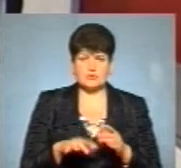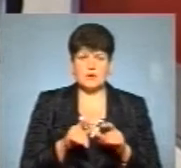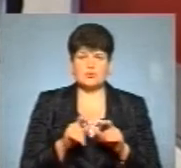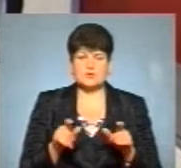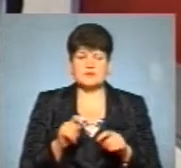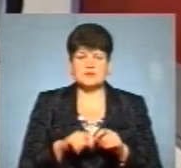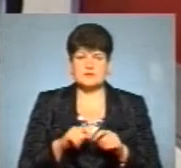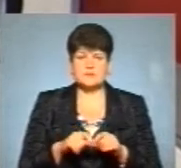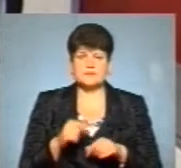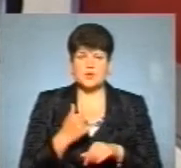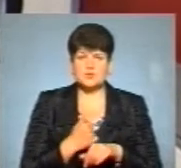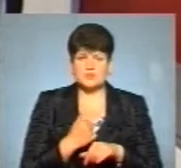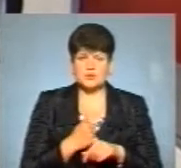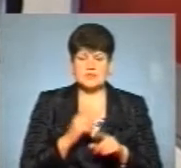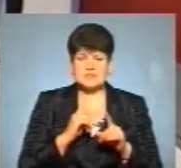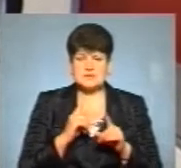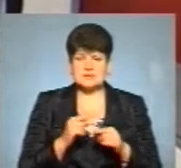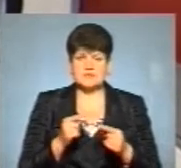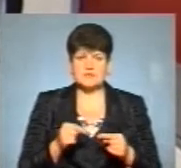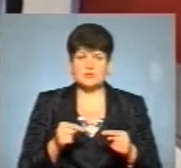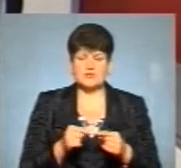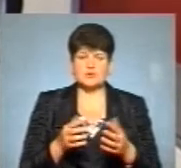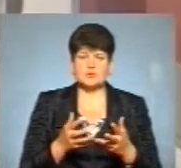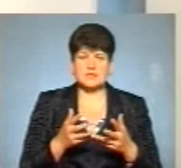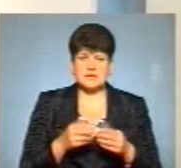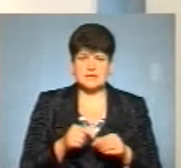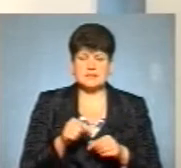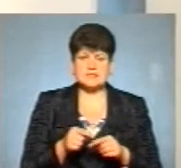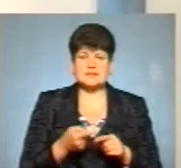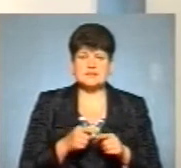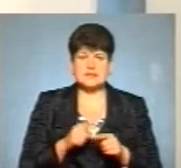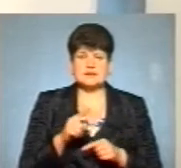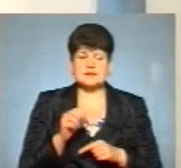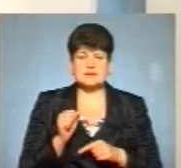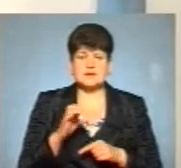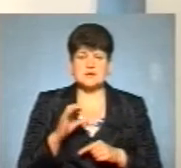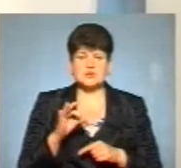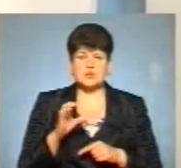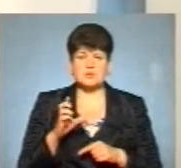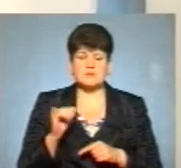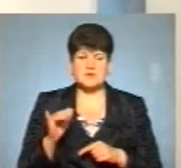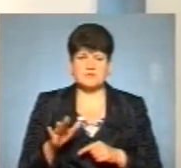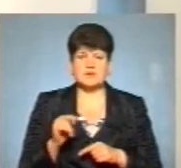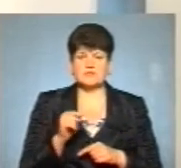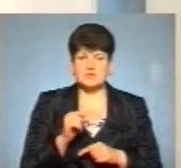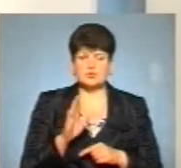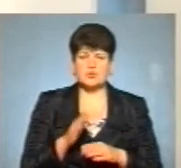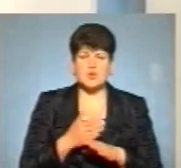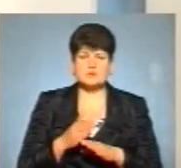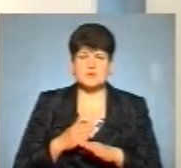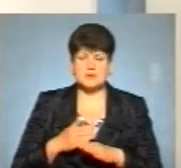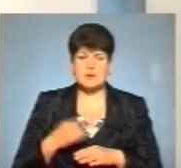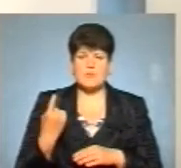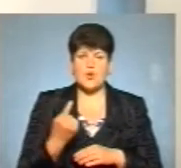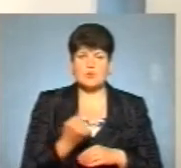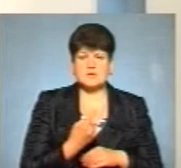тестування основної сесії відповідну кількість оцих засобів гігієни. І вони будуть розподілені по